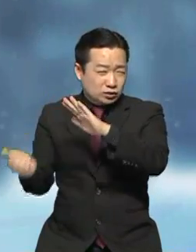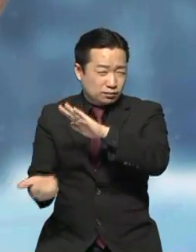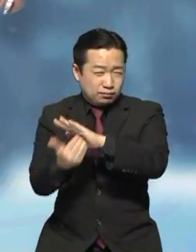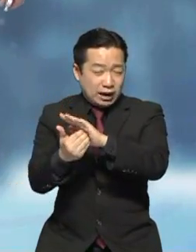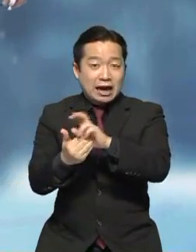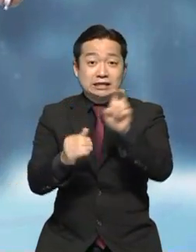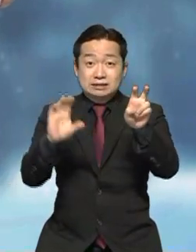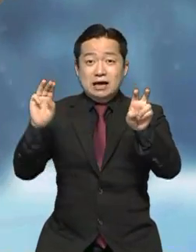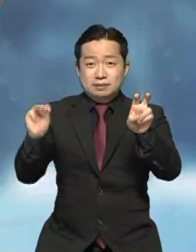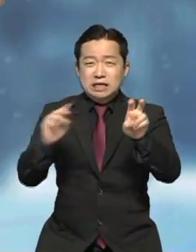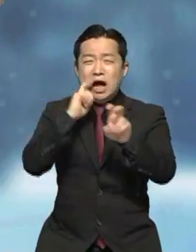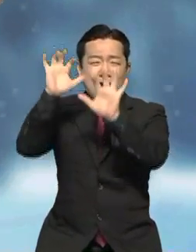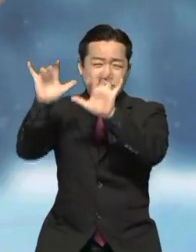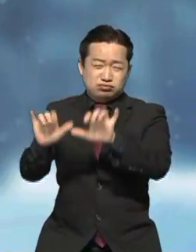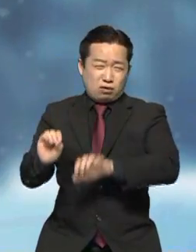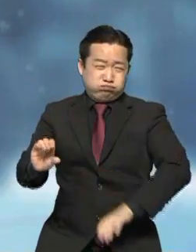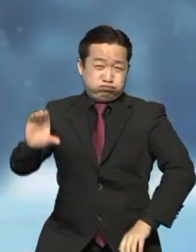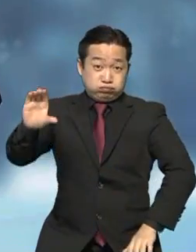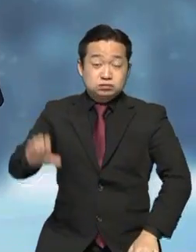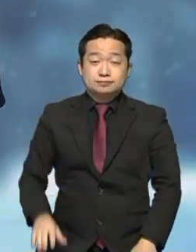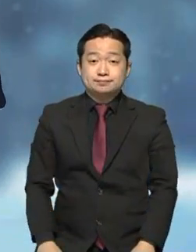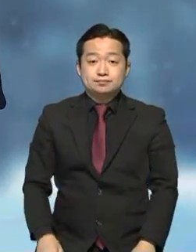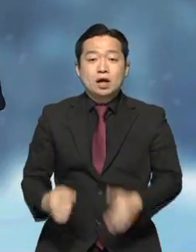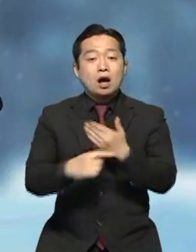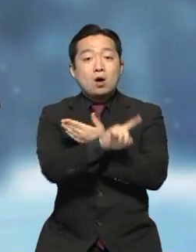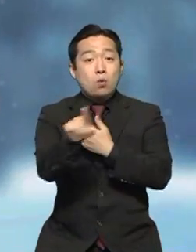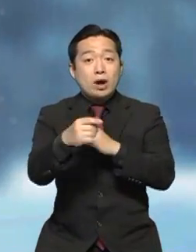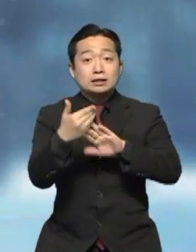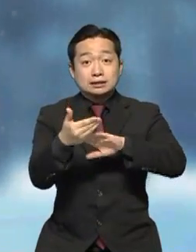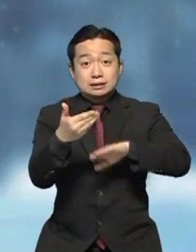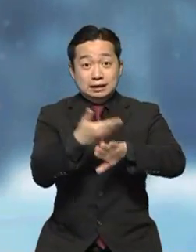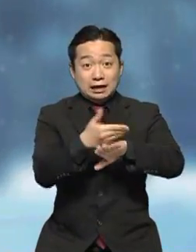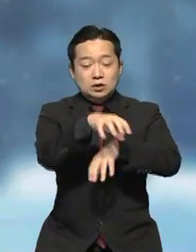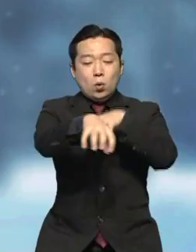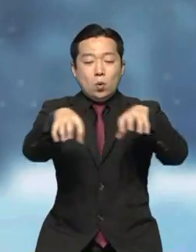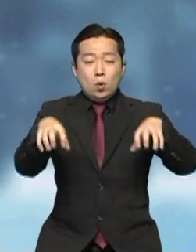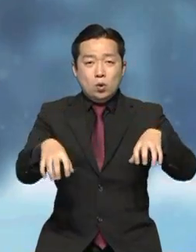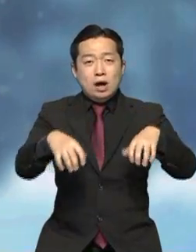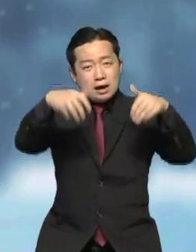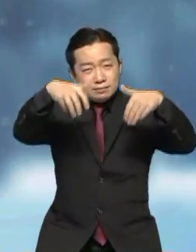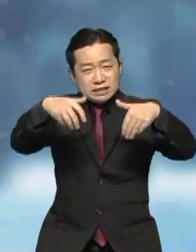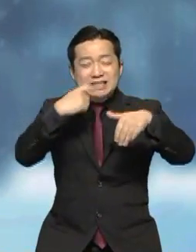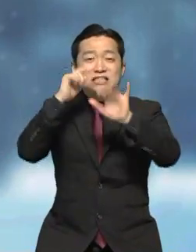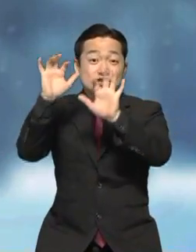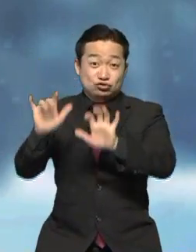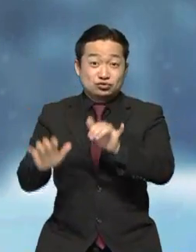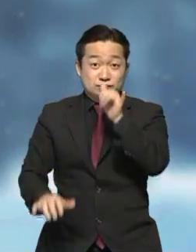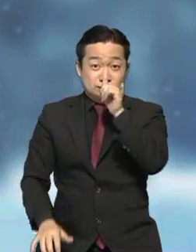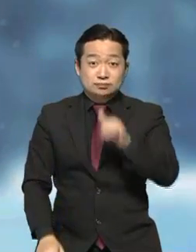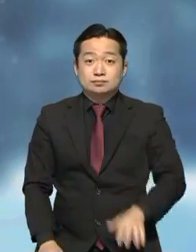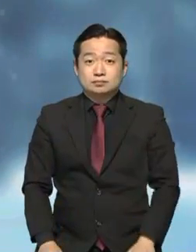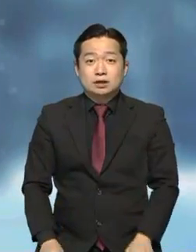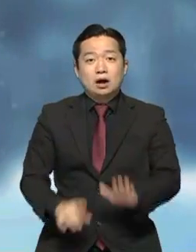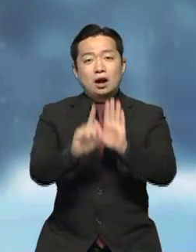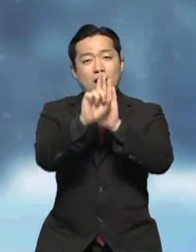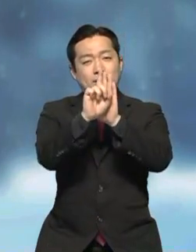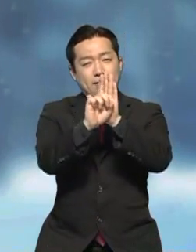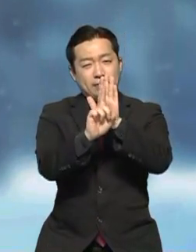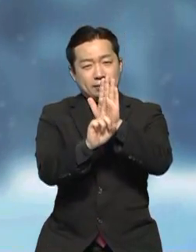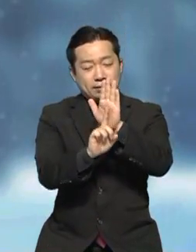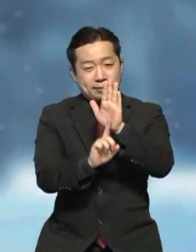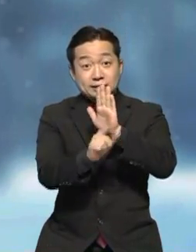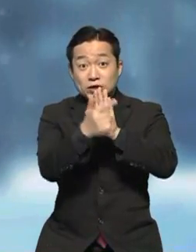달하는 폭설이 쏟아지겠습니다. 그 밖에 많은 내륙 지역도 내일 약한 비나 눈이 내릴 것으로 보이는데요. 기온이 떨어지는